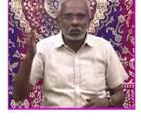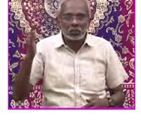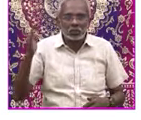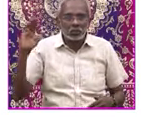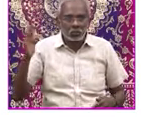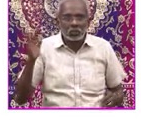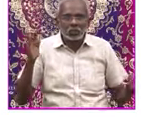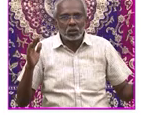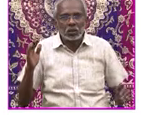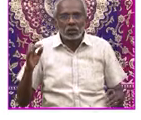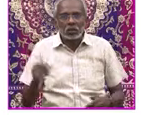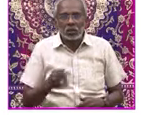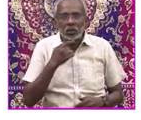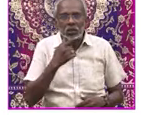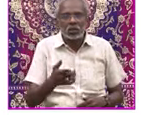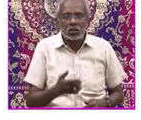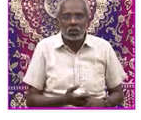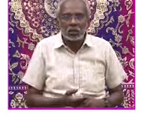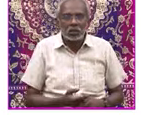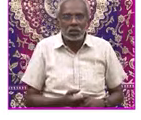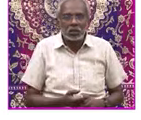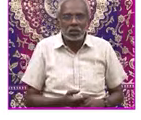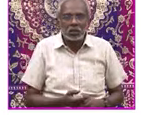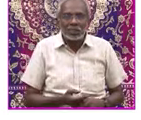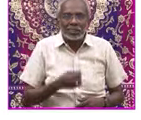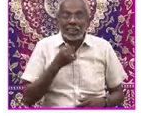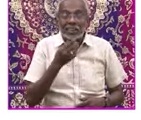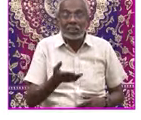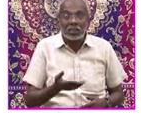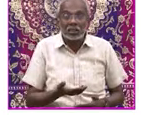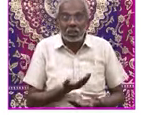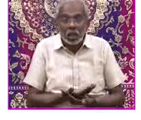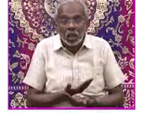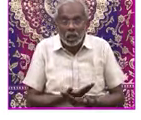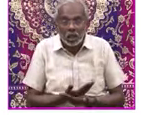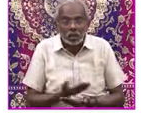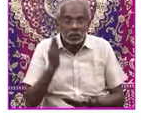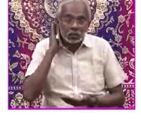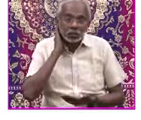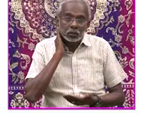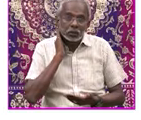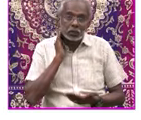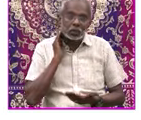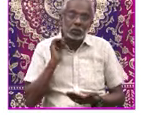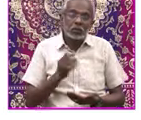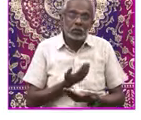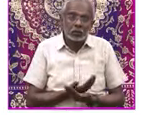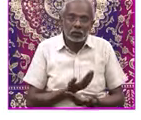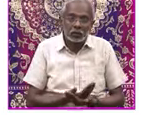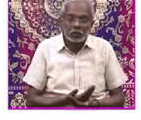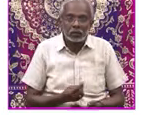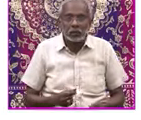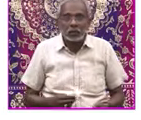வந்துடுவாங்க. வருவர் என இறைஞ்சினர், அதனால பயந்தனர், துரத்தி வராங்க அப்படின்னு எண்ணி எண்ணி பயந்து